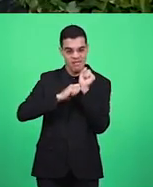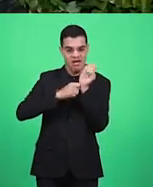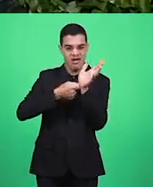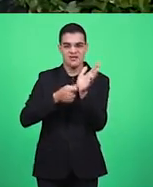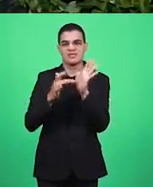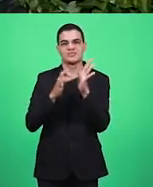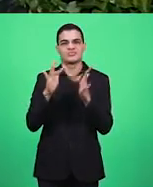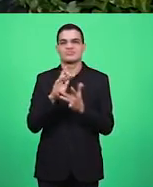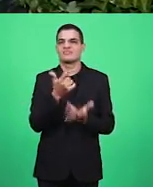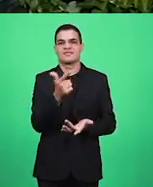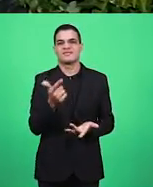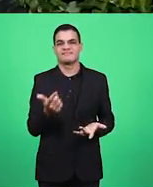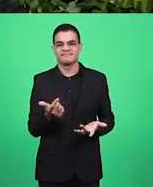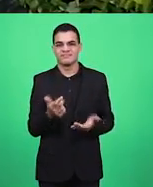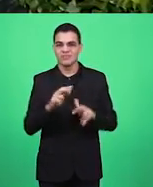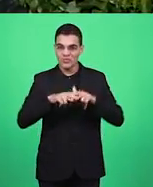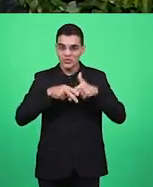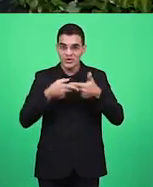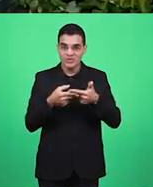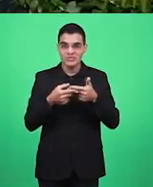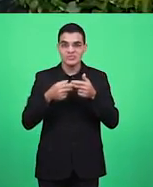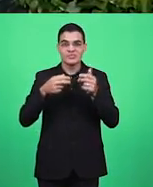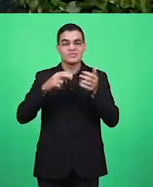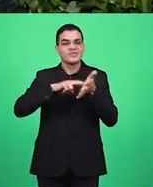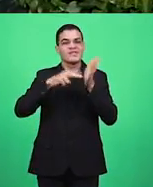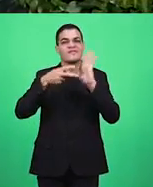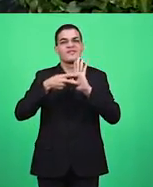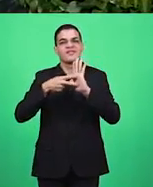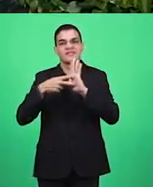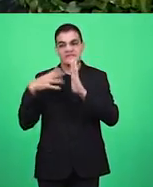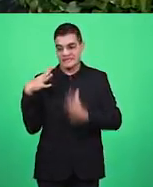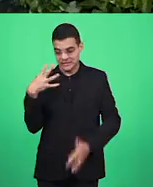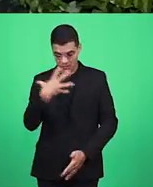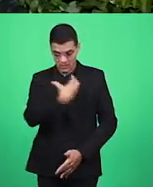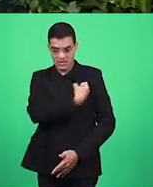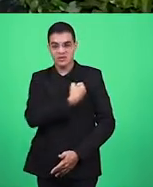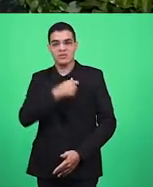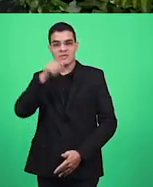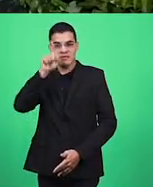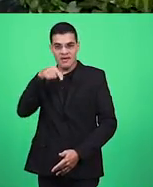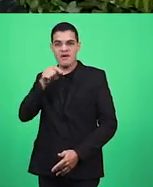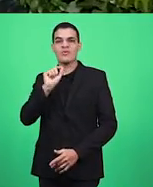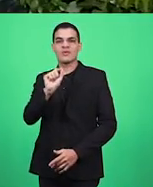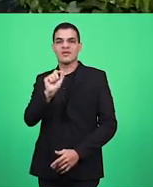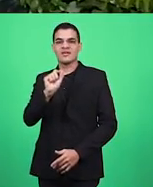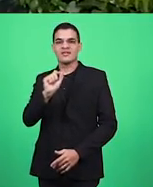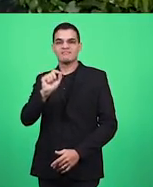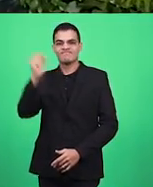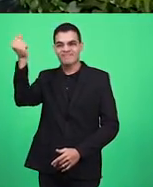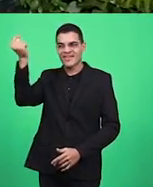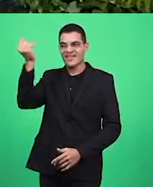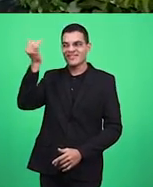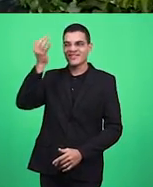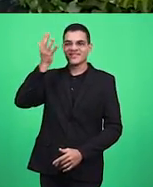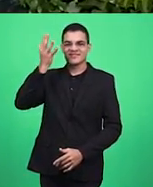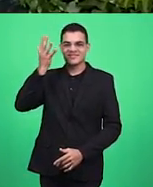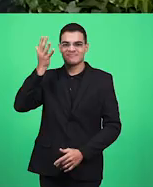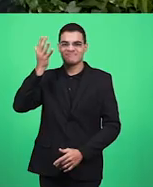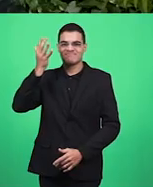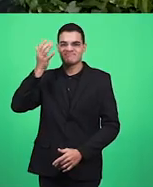И спасение – это откровение. Иисус должен открыться